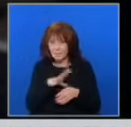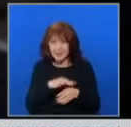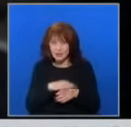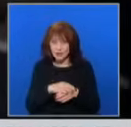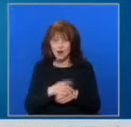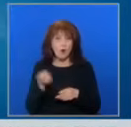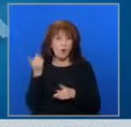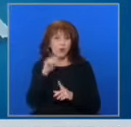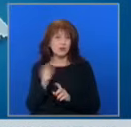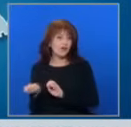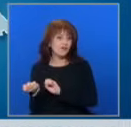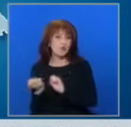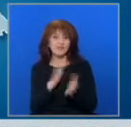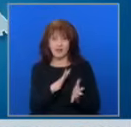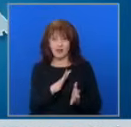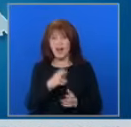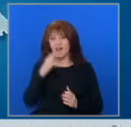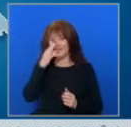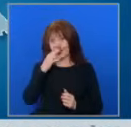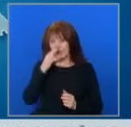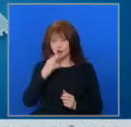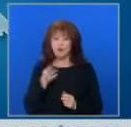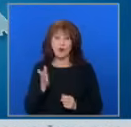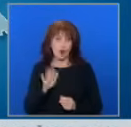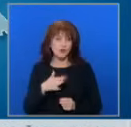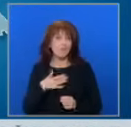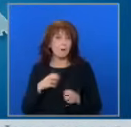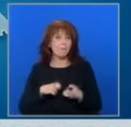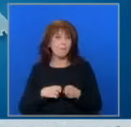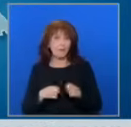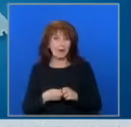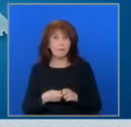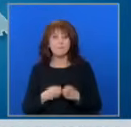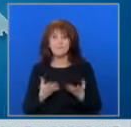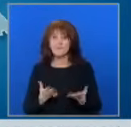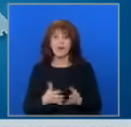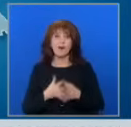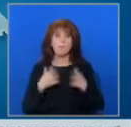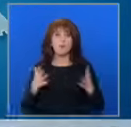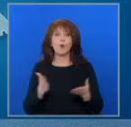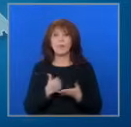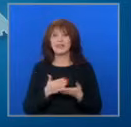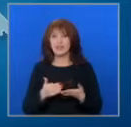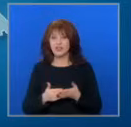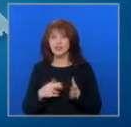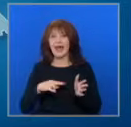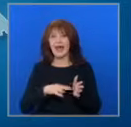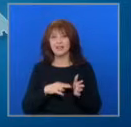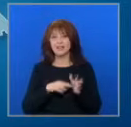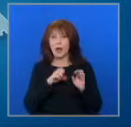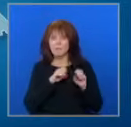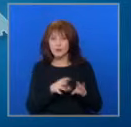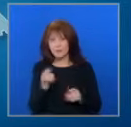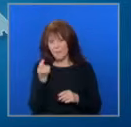бъде в контейнерите. В област Велико Търново все още има проблем с тока в 10 населени места. В по-голямата част от тях електричеството е